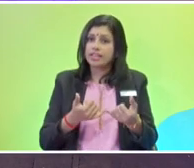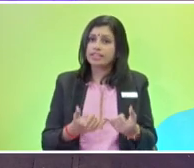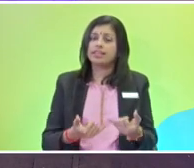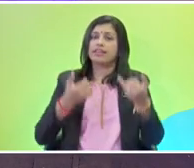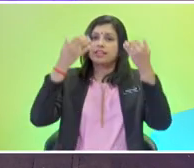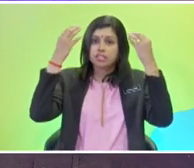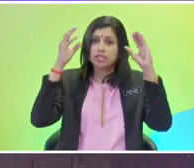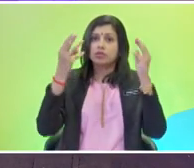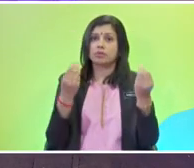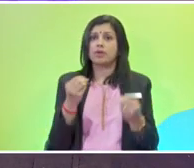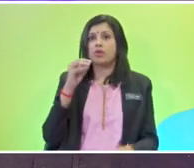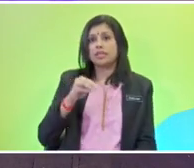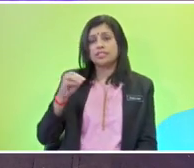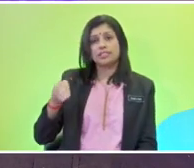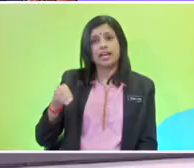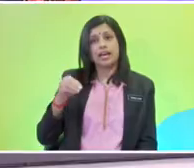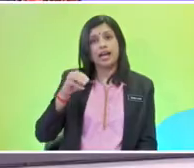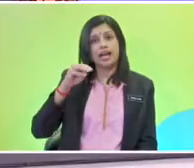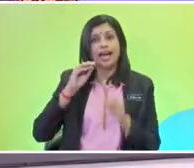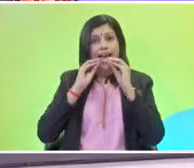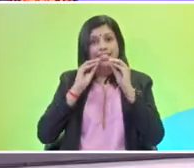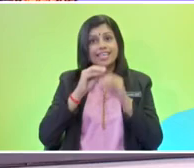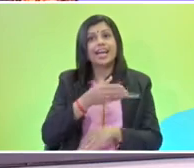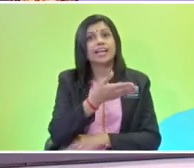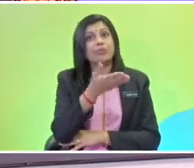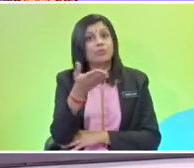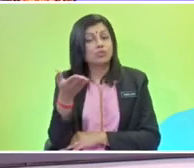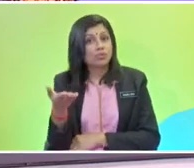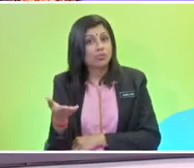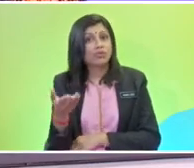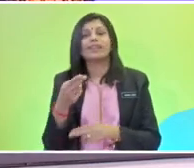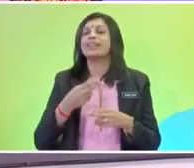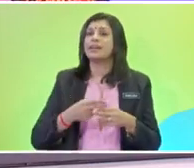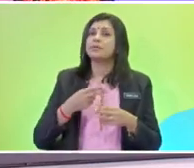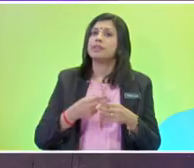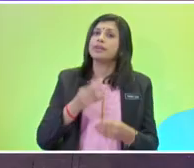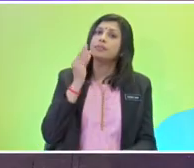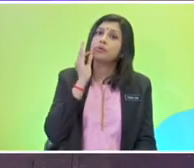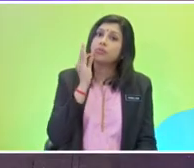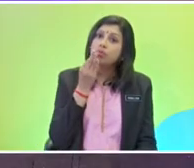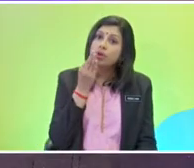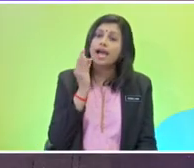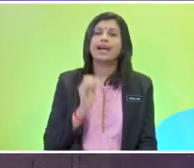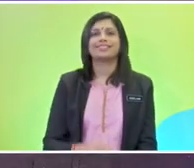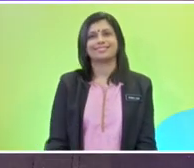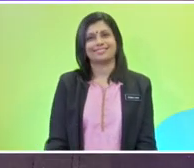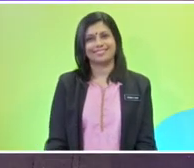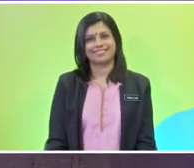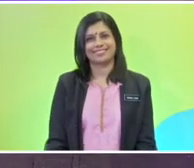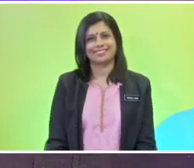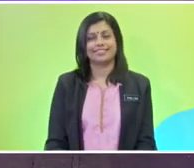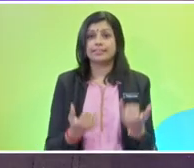dan juga murid-murid di rumah belajar tentang nama-nama buah. Okey, cikgu. Kita mulakan,